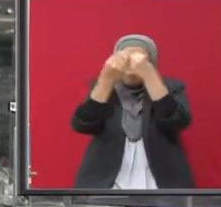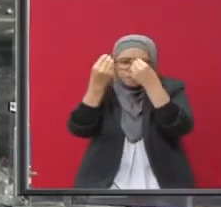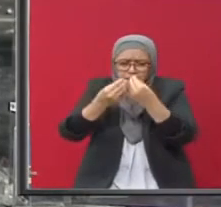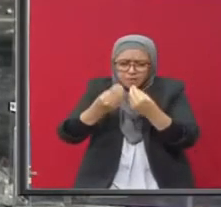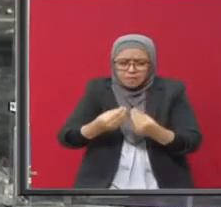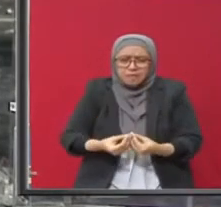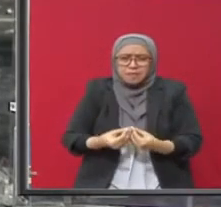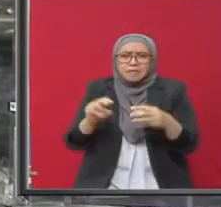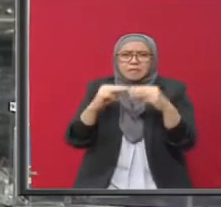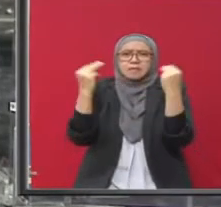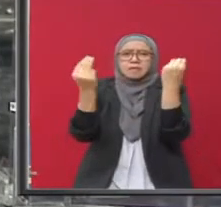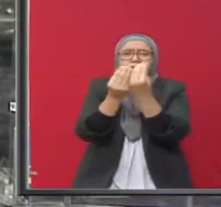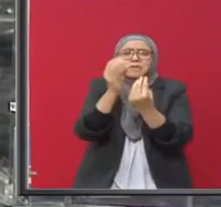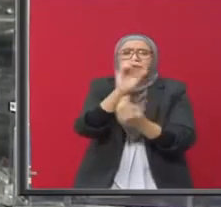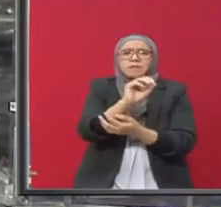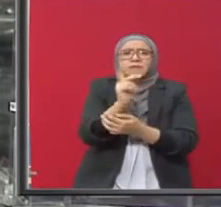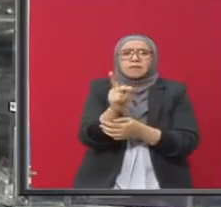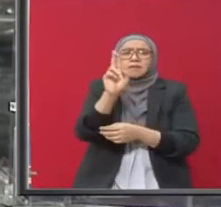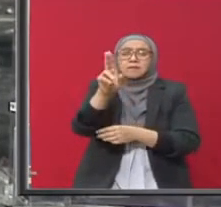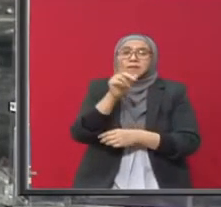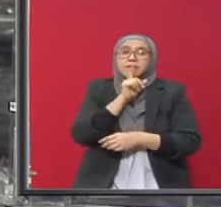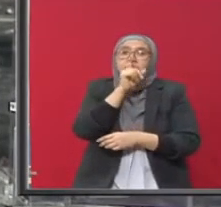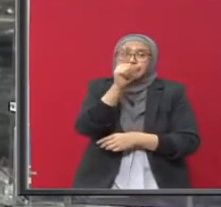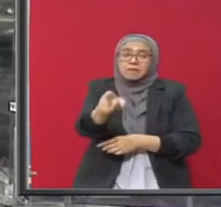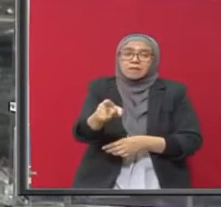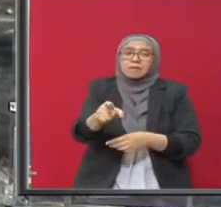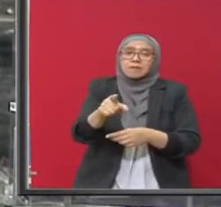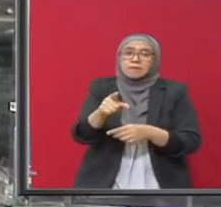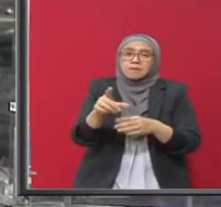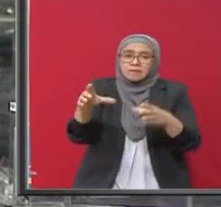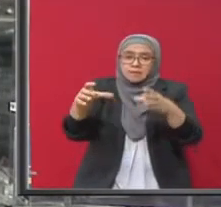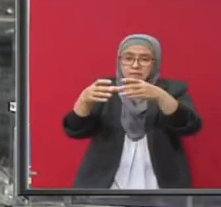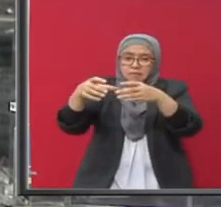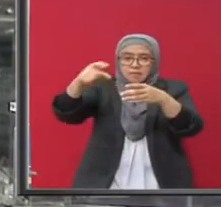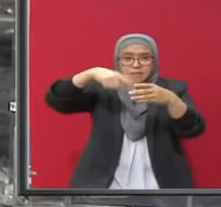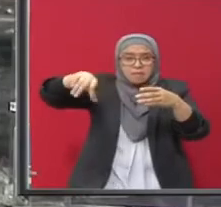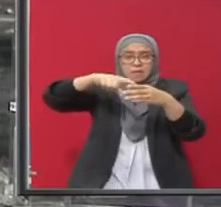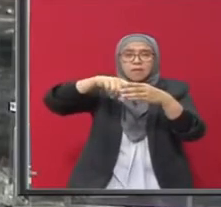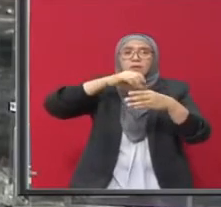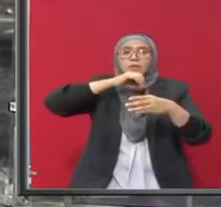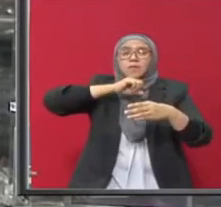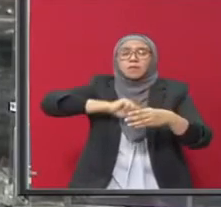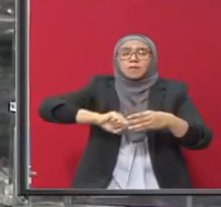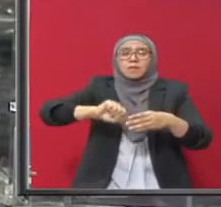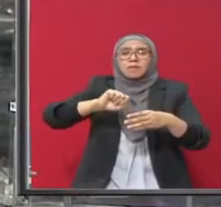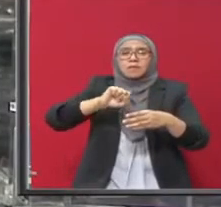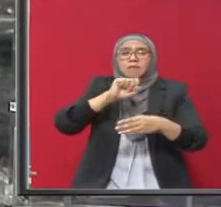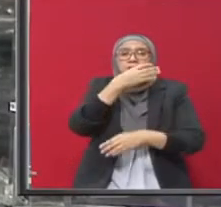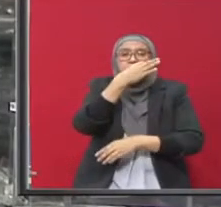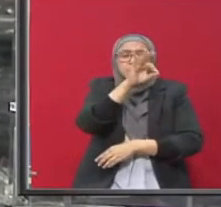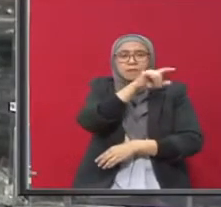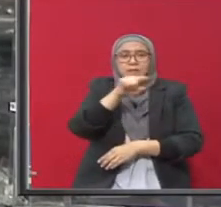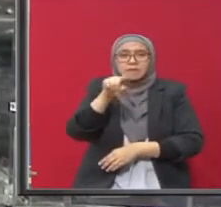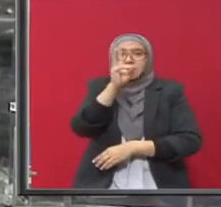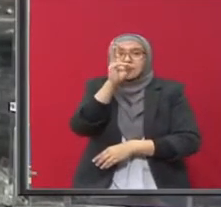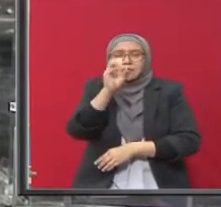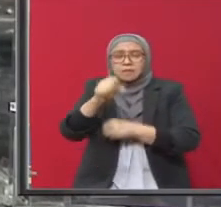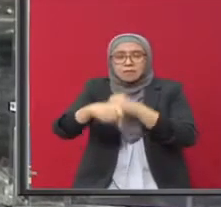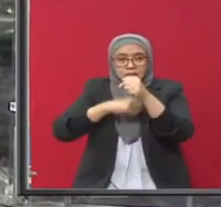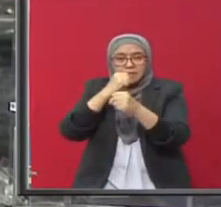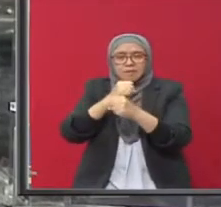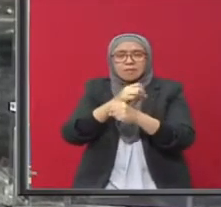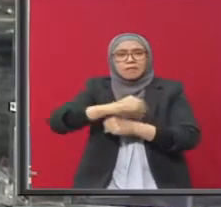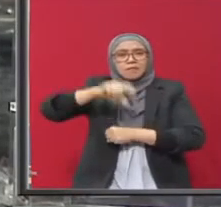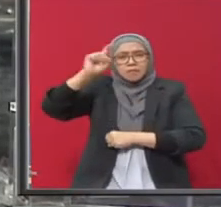jumlah masyarakat OKU adalah mereka yang terdiri daripada umur 19 tahun hingga 60 tahun. Mereka